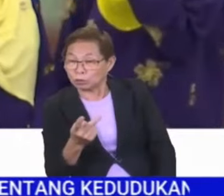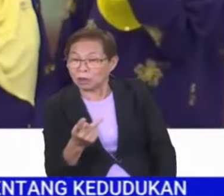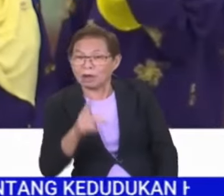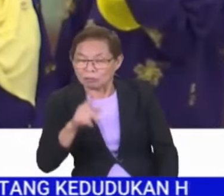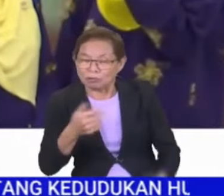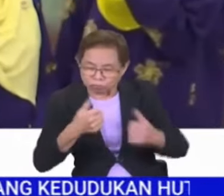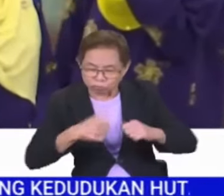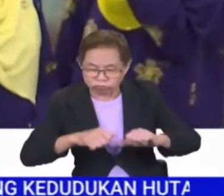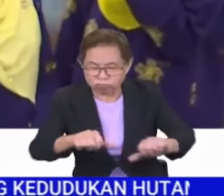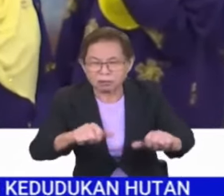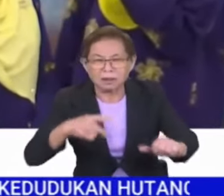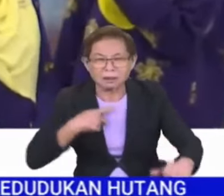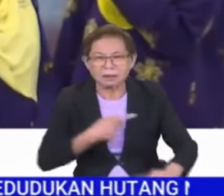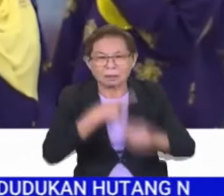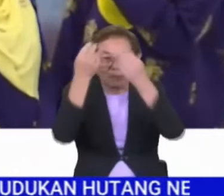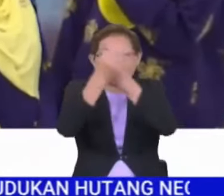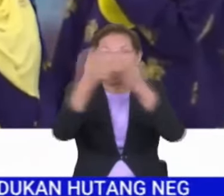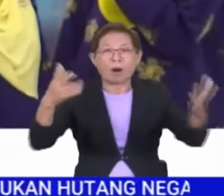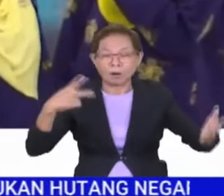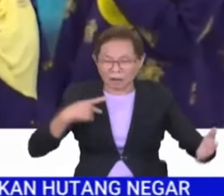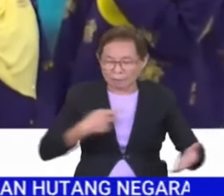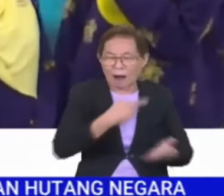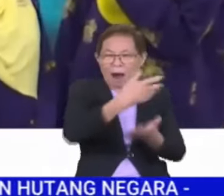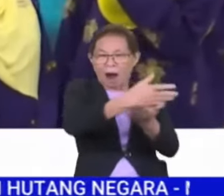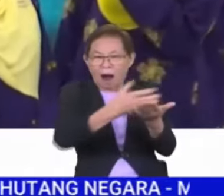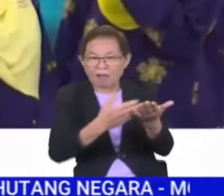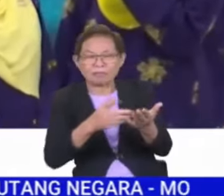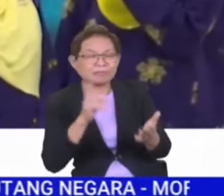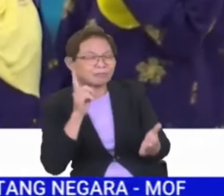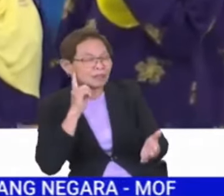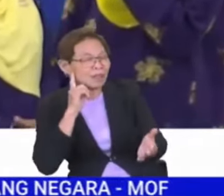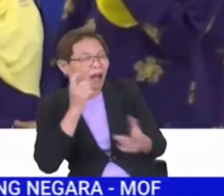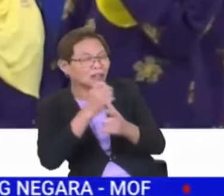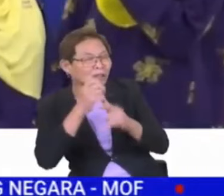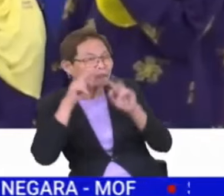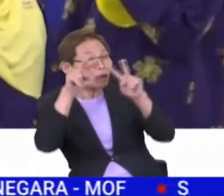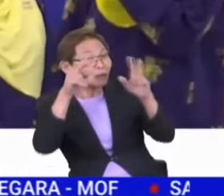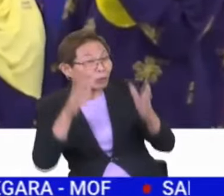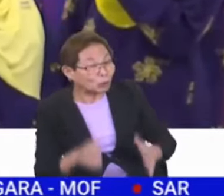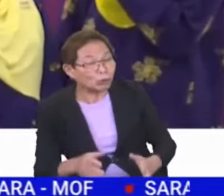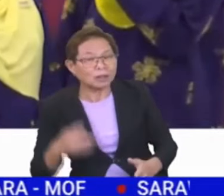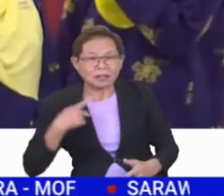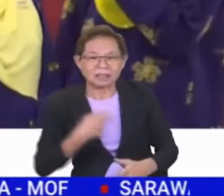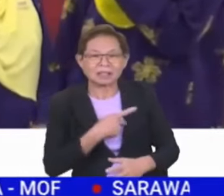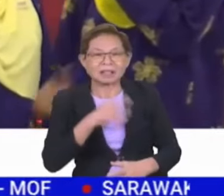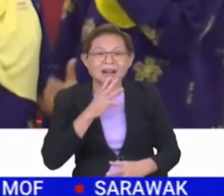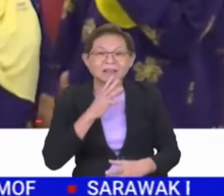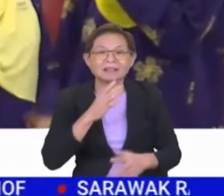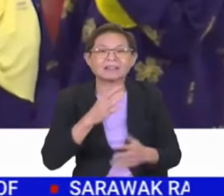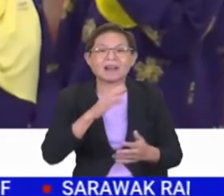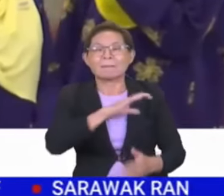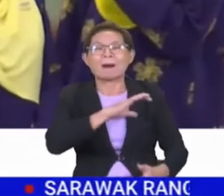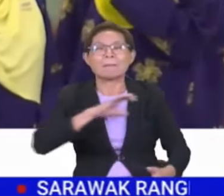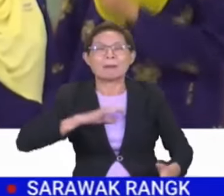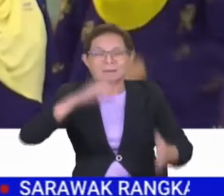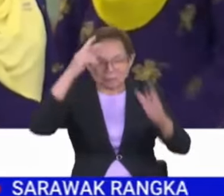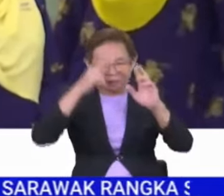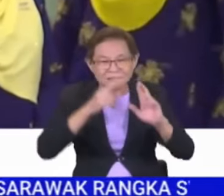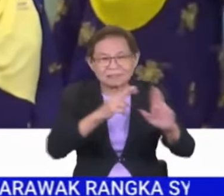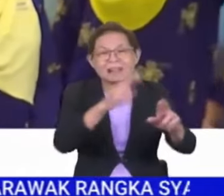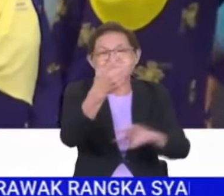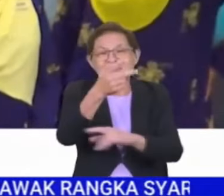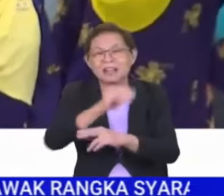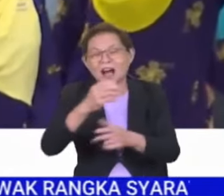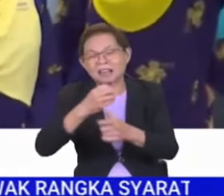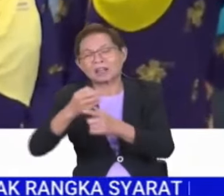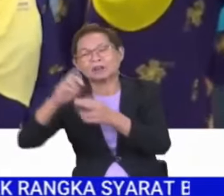kita kena maklum ya, kami adalah sebahagian daripada pendengar atau penonton ya, ataupun kita kata pelanggan setia RTM atau